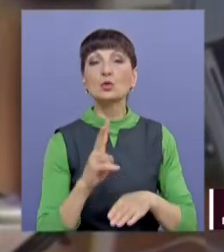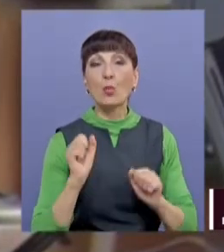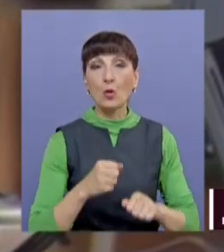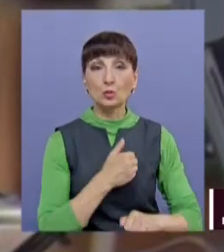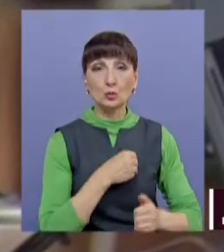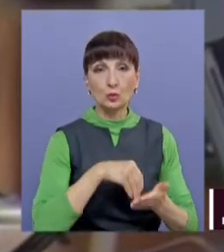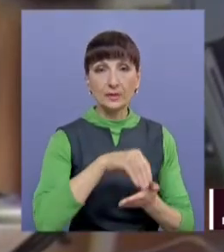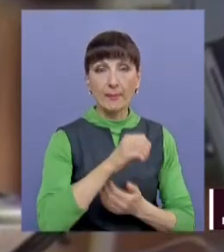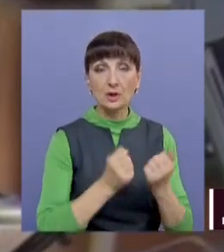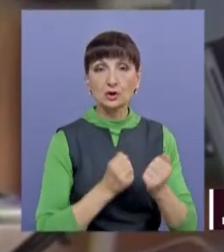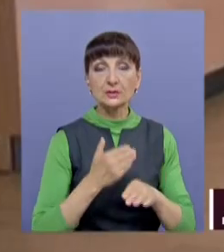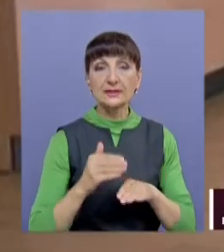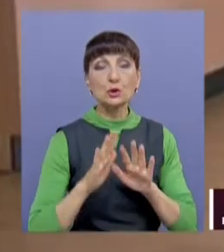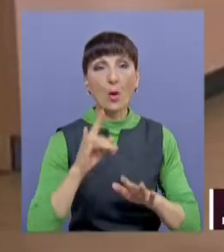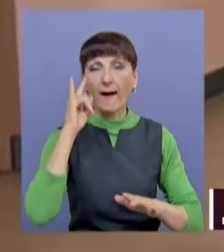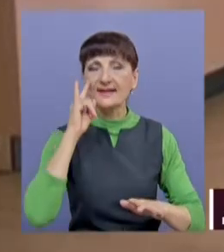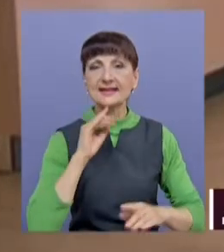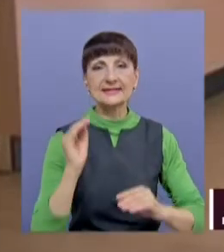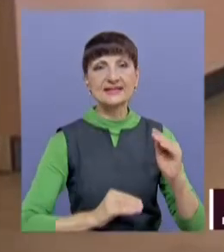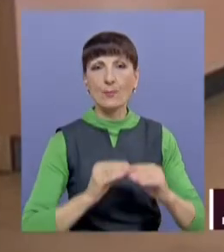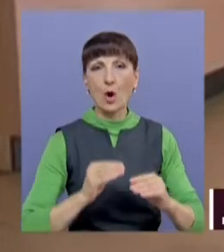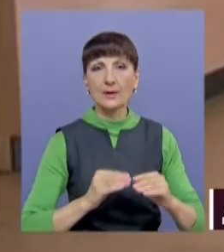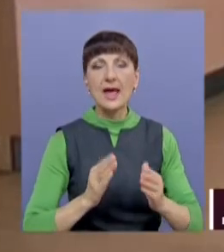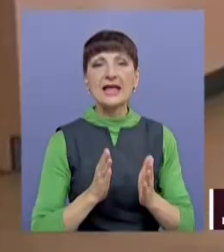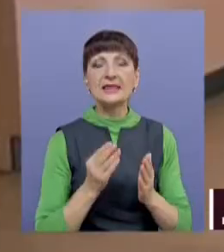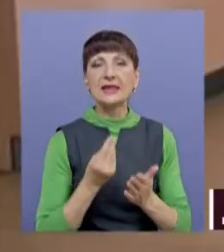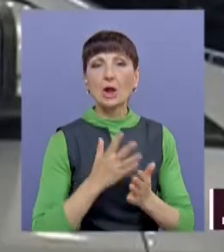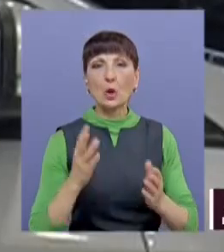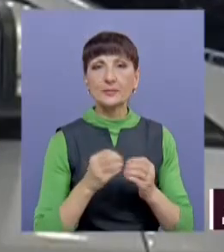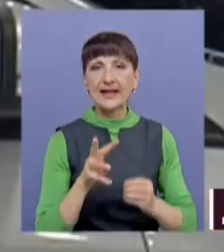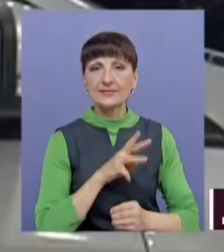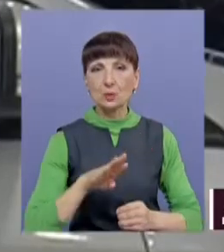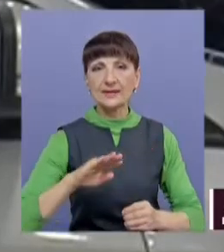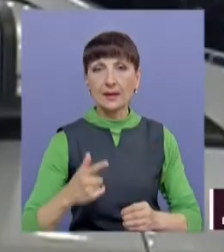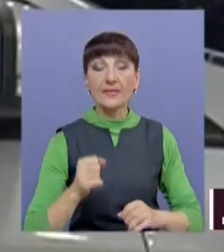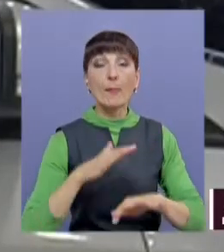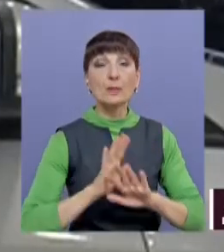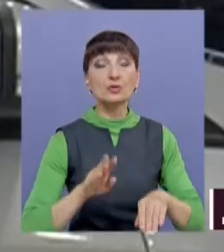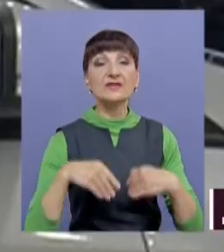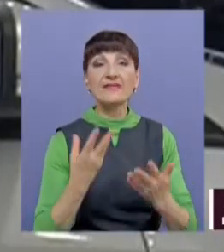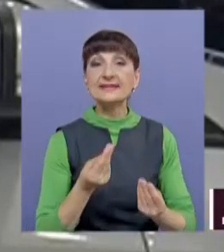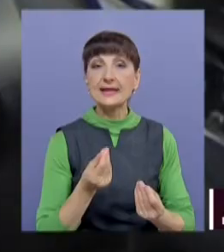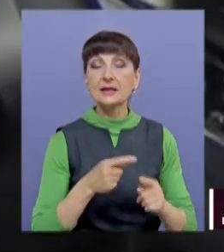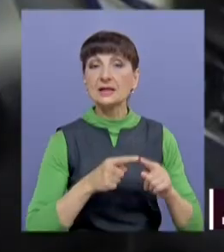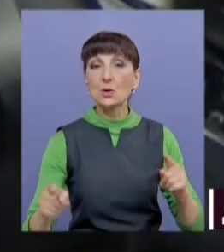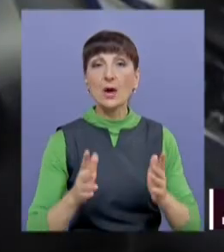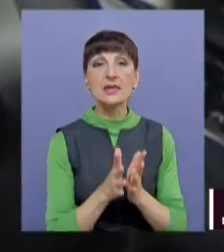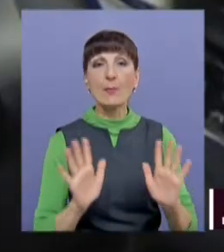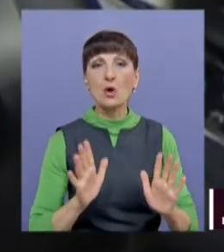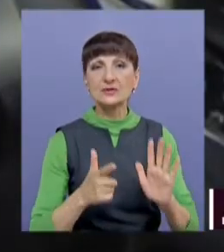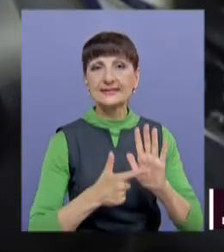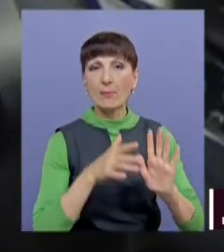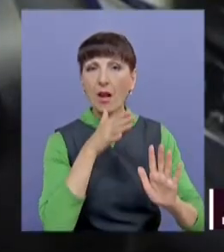купить в кредит только казахстанской сборки не дороже 15 миллионов тенге. Банки будут выдавать деньги на срок не больше 7